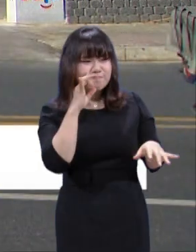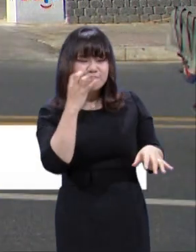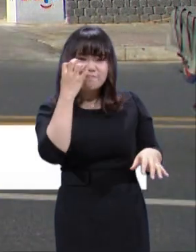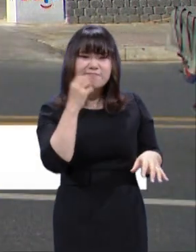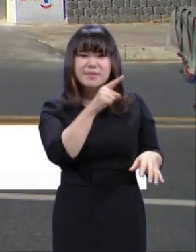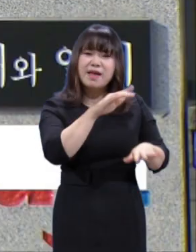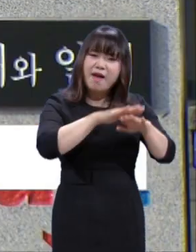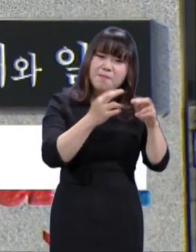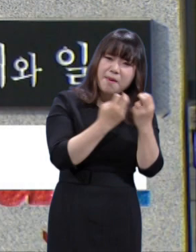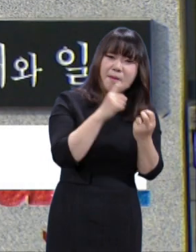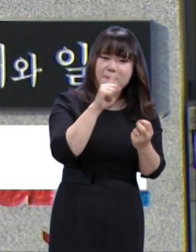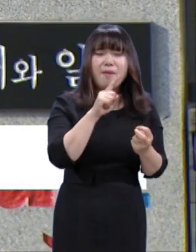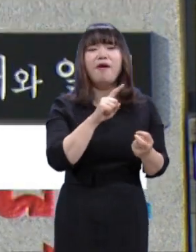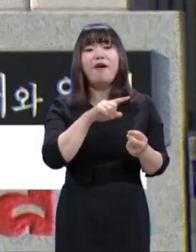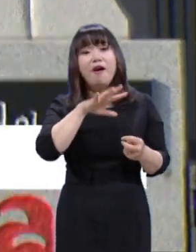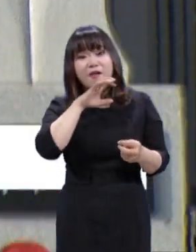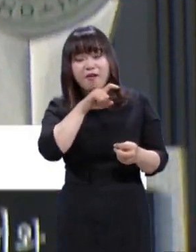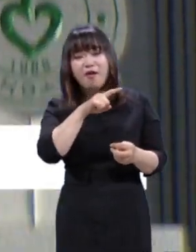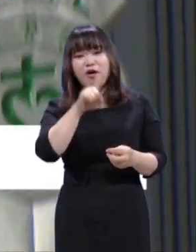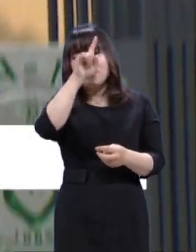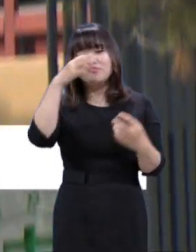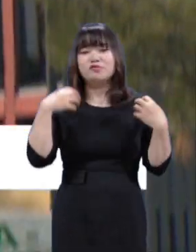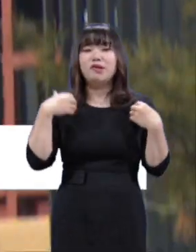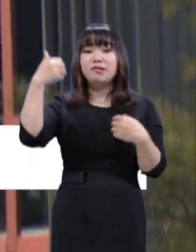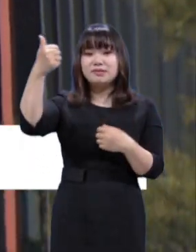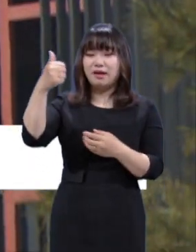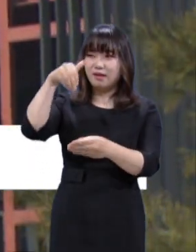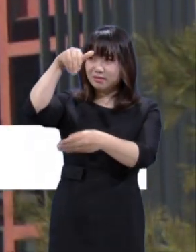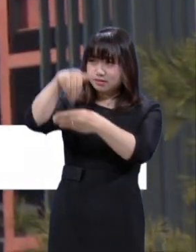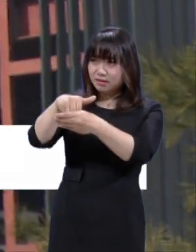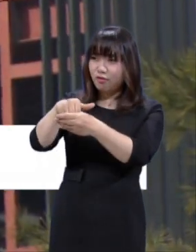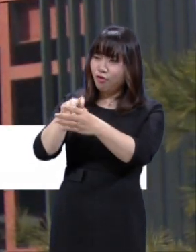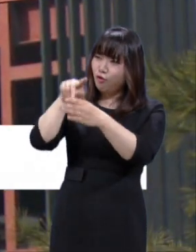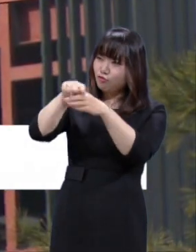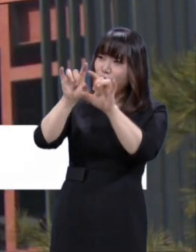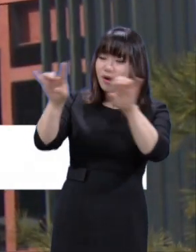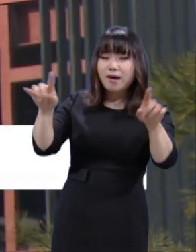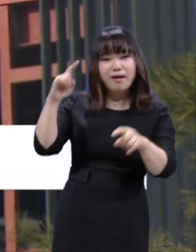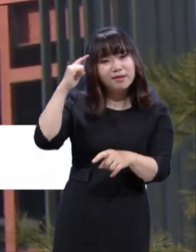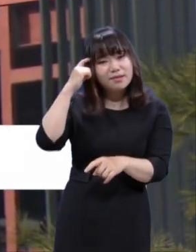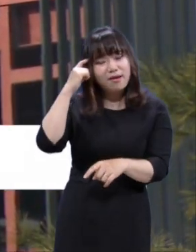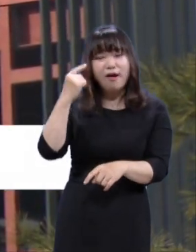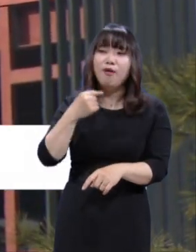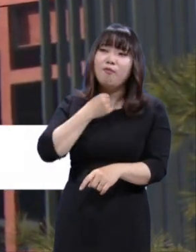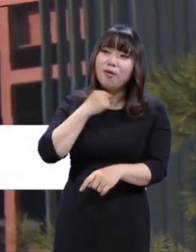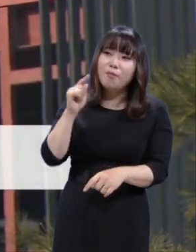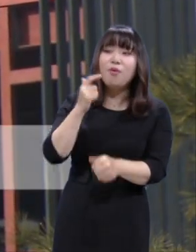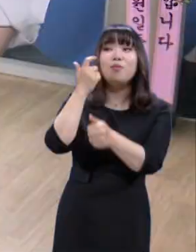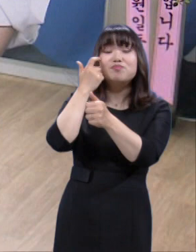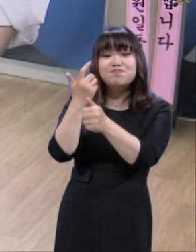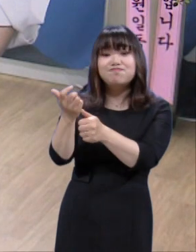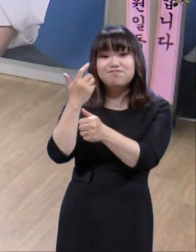자리한 바퍼 문제에 대해 동대문 구청장 선거에 나선 두 후보는 어떤 답을 내놨을까?